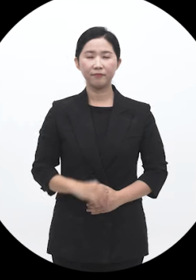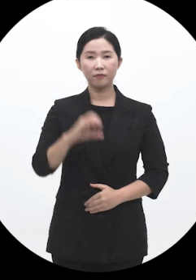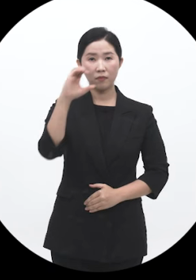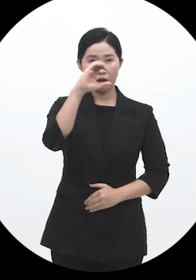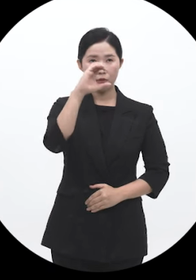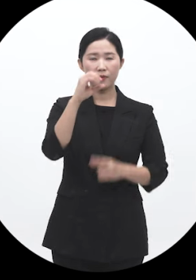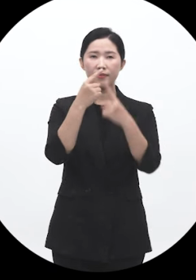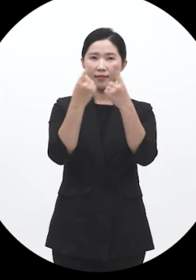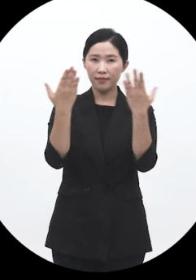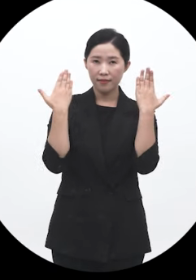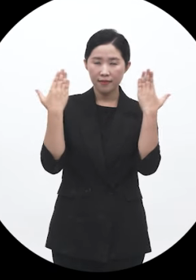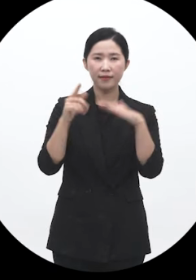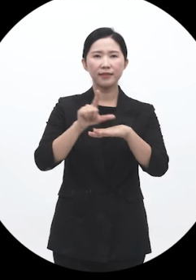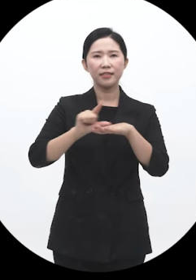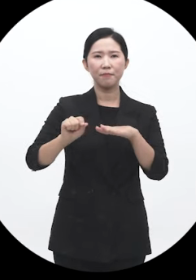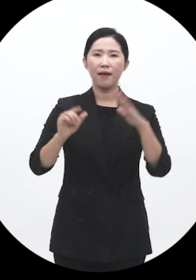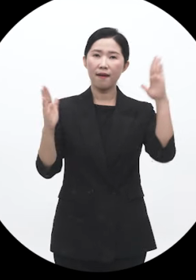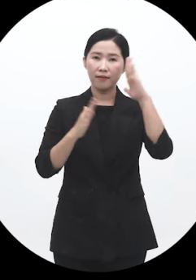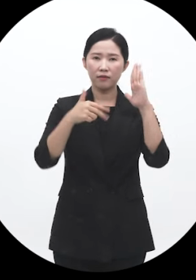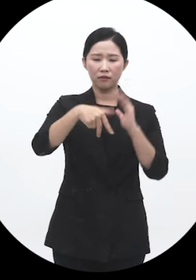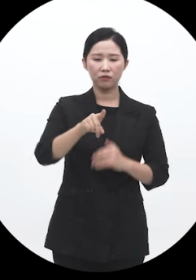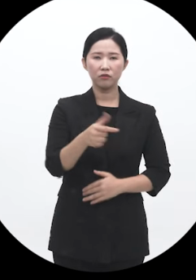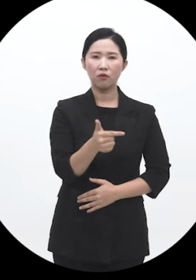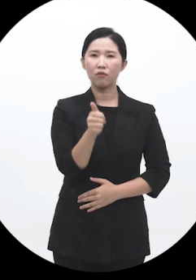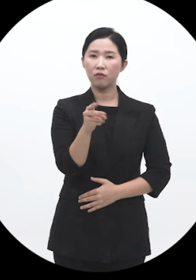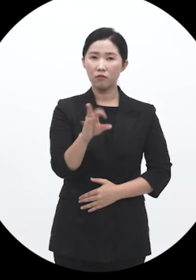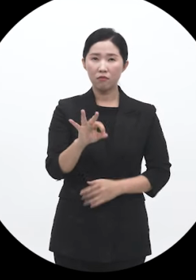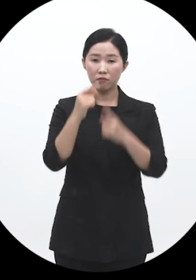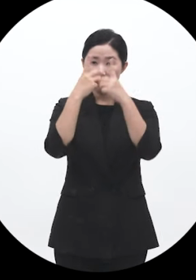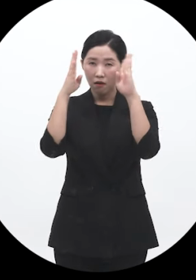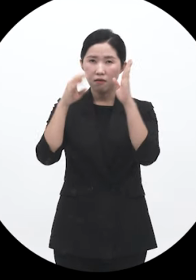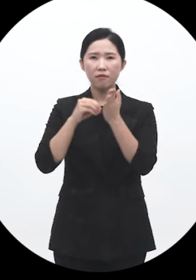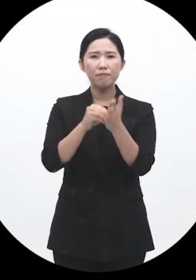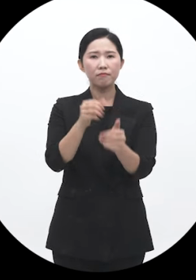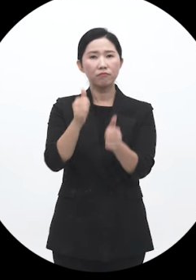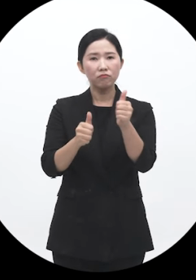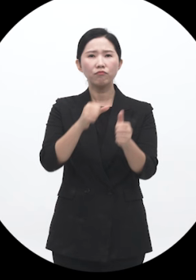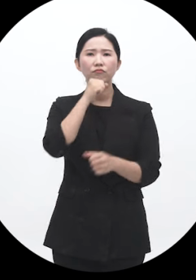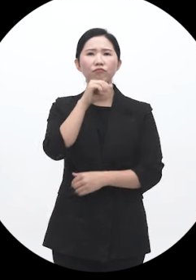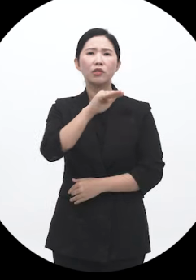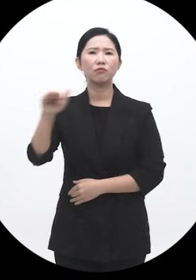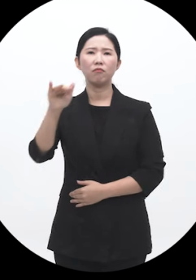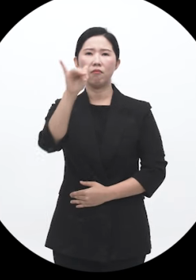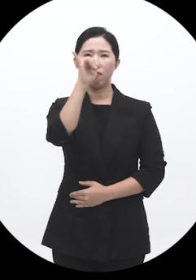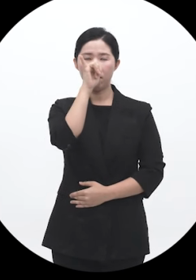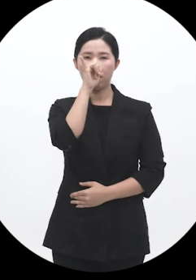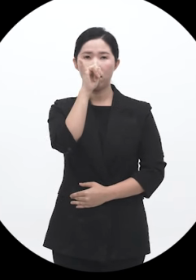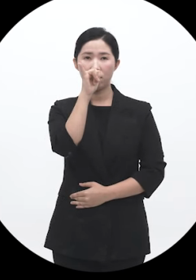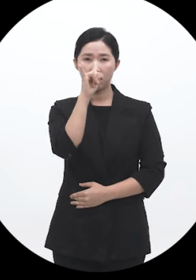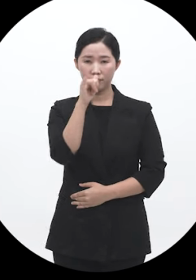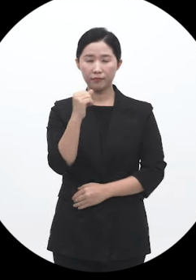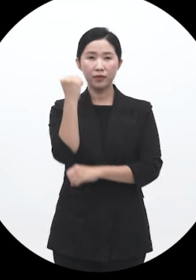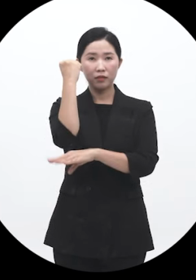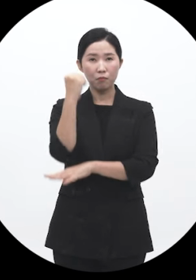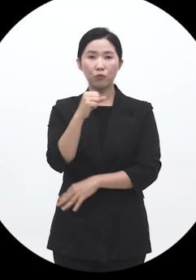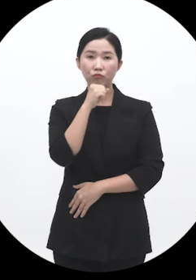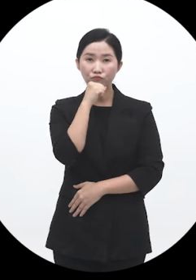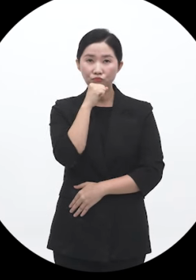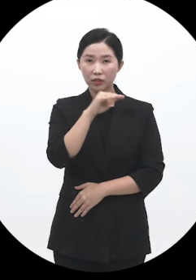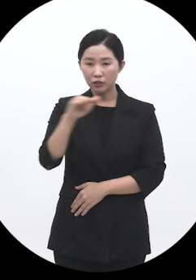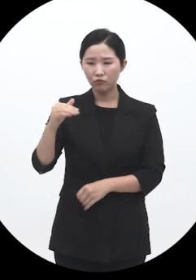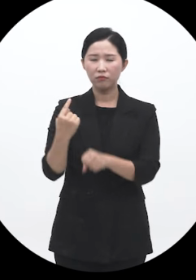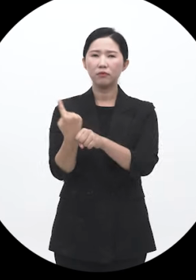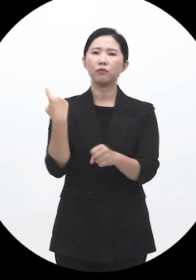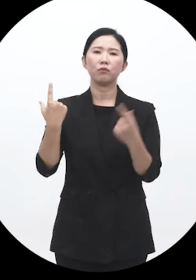가톨릭대학교 지역균형 전형은 수능 최저학력 기준이 적용되는 전형입니다. 수능 최저학력 기준은